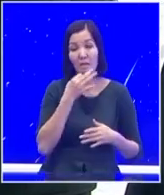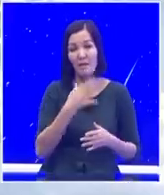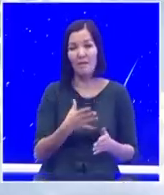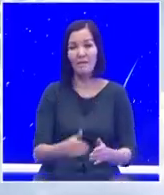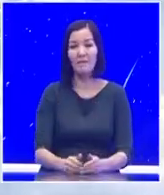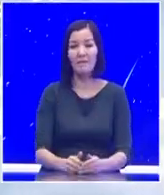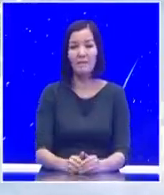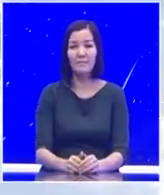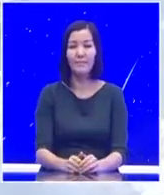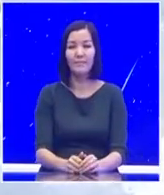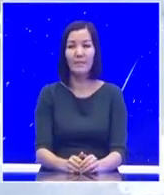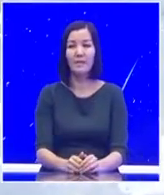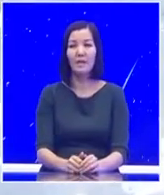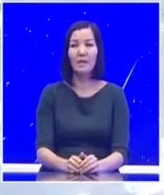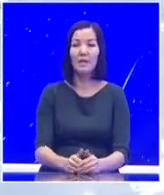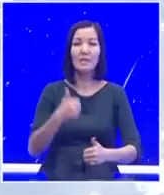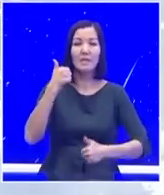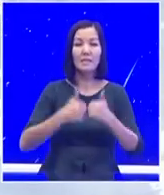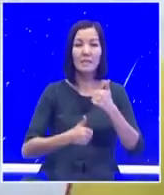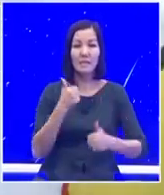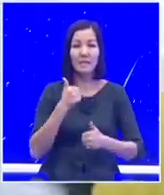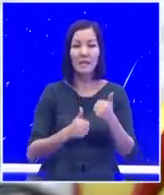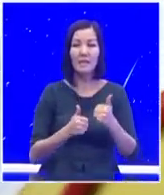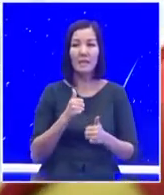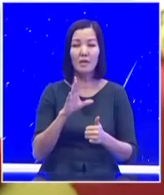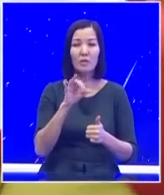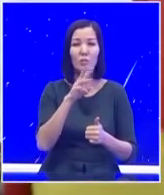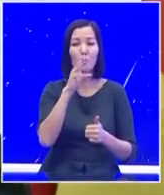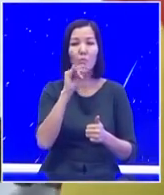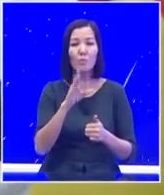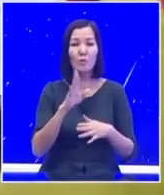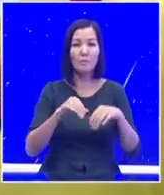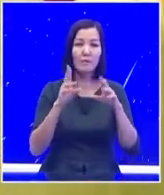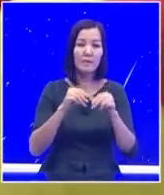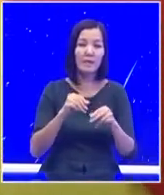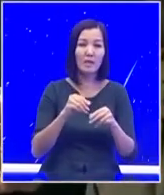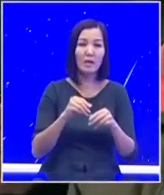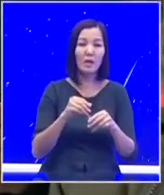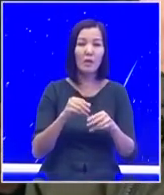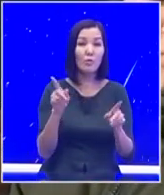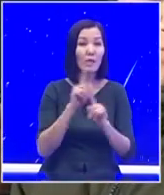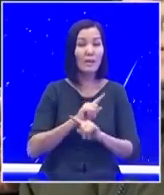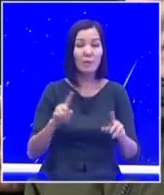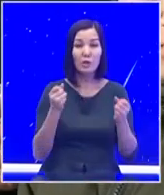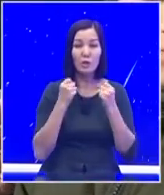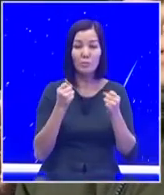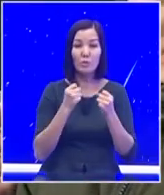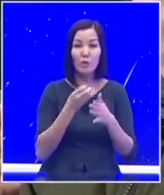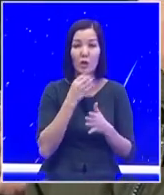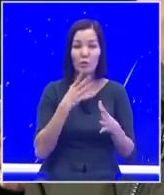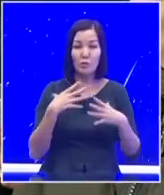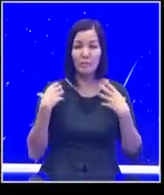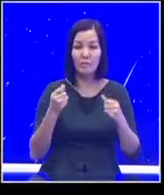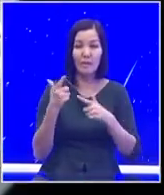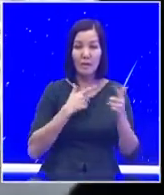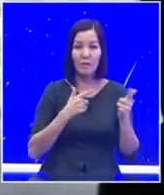нравится. Дополнила праздник состязания по борьбе с УМО. И хоть специальные костюмы выглядят нелепо, этот необычный вид спорта требует хорошей физической